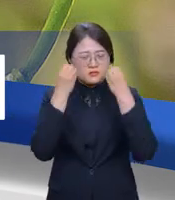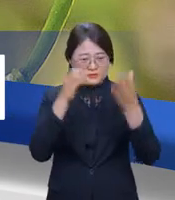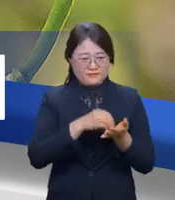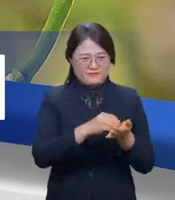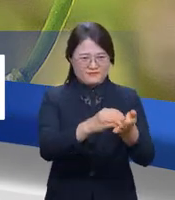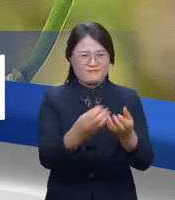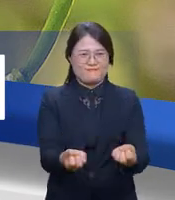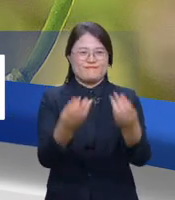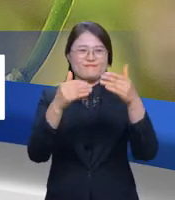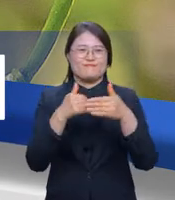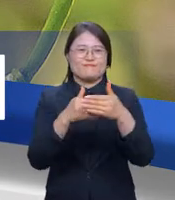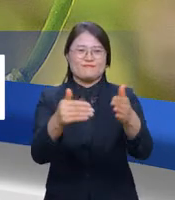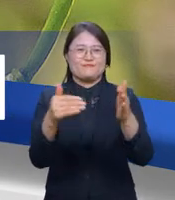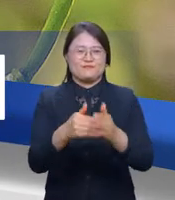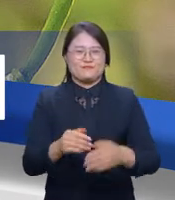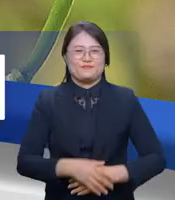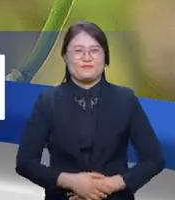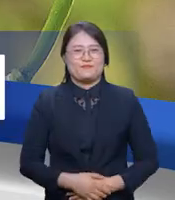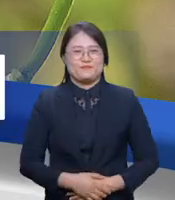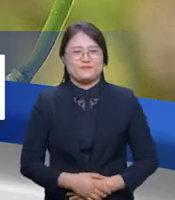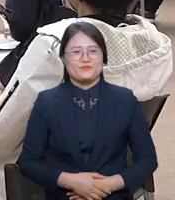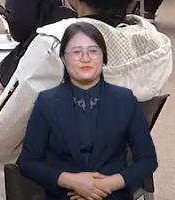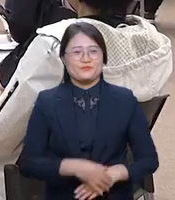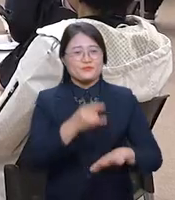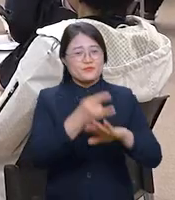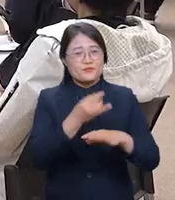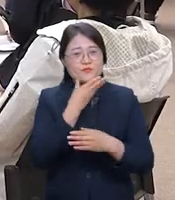제1기 신입생 입학식을 가졌습니다.